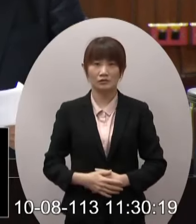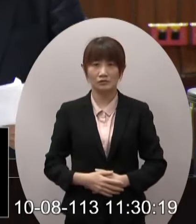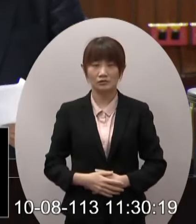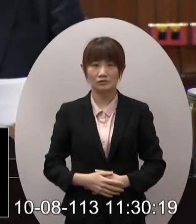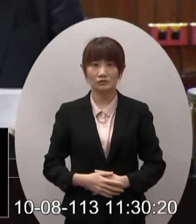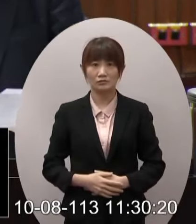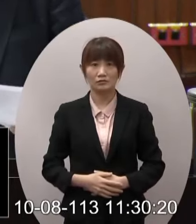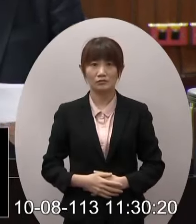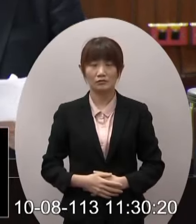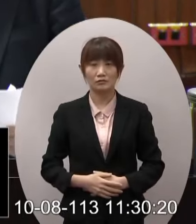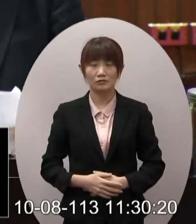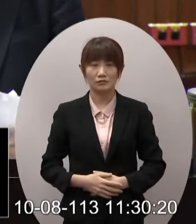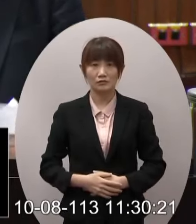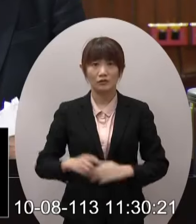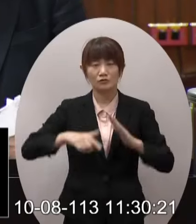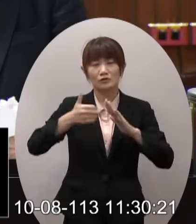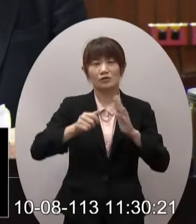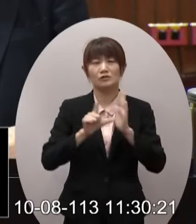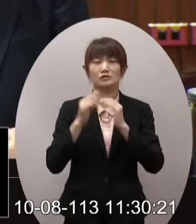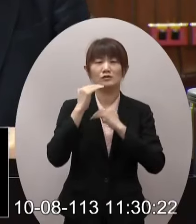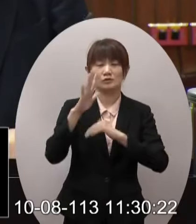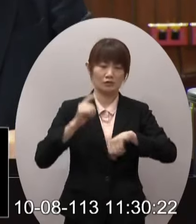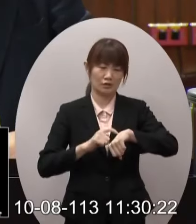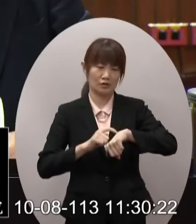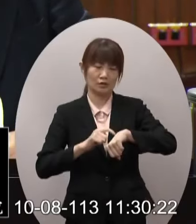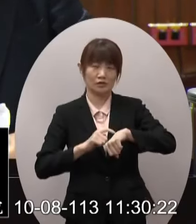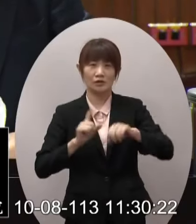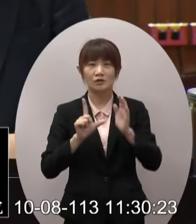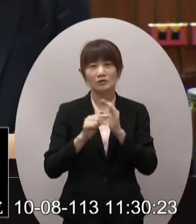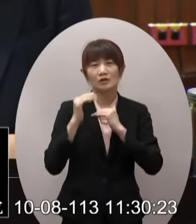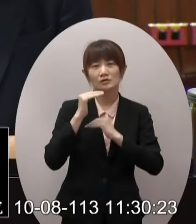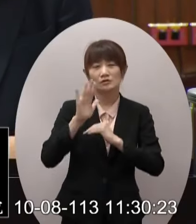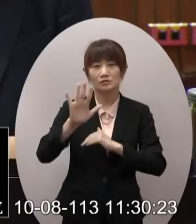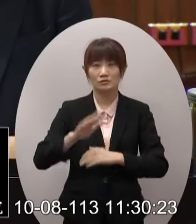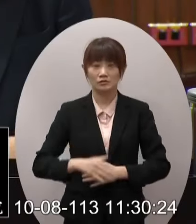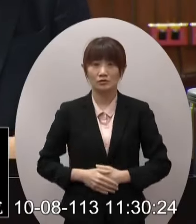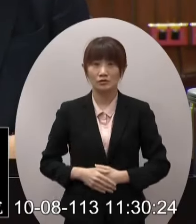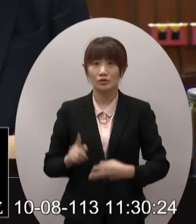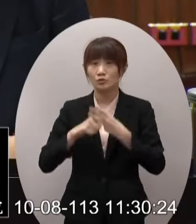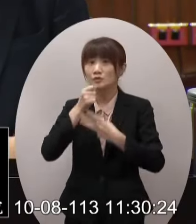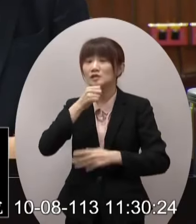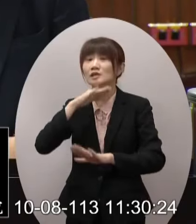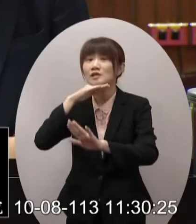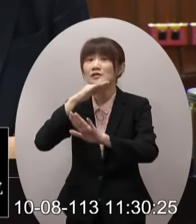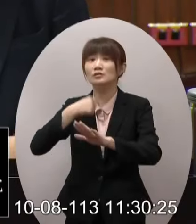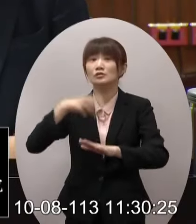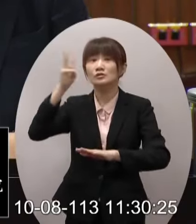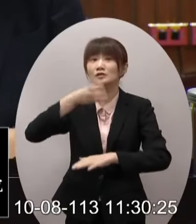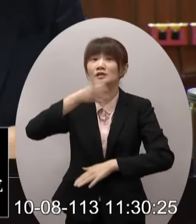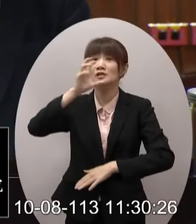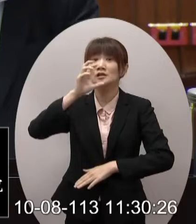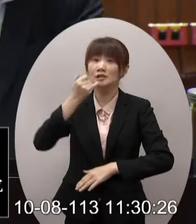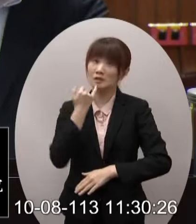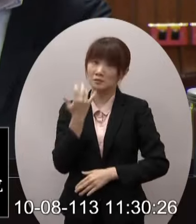那个、欸，院长，因为时间有限哦，那个，欸，主席是不是停一下？我喝个水好吗？